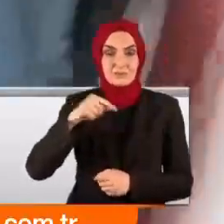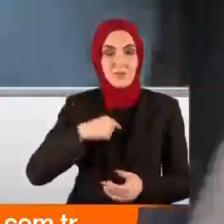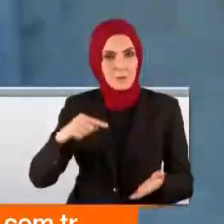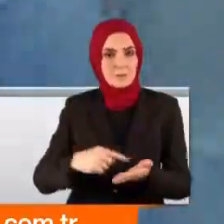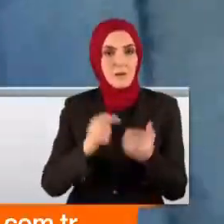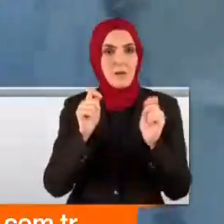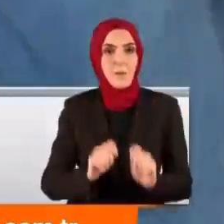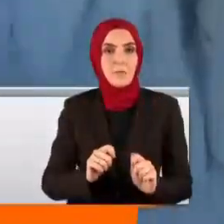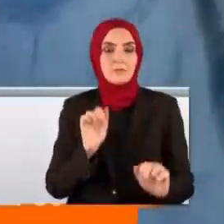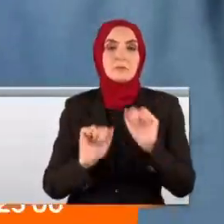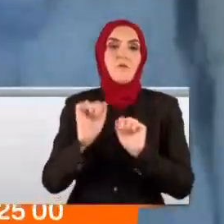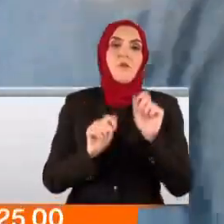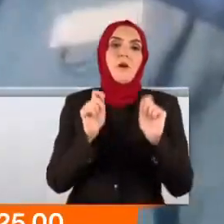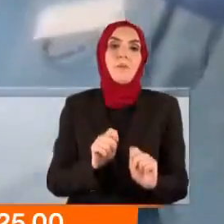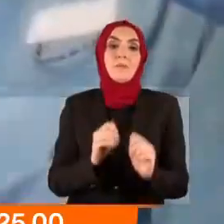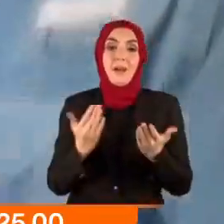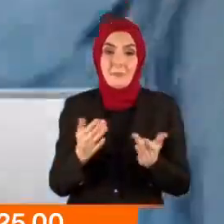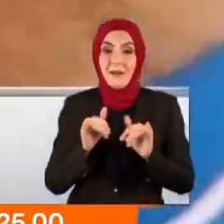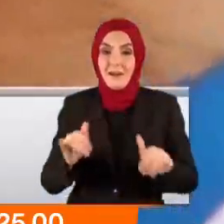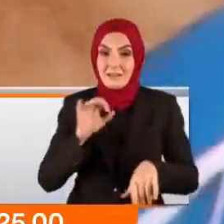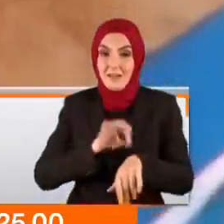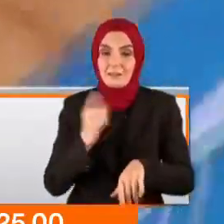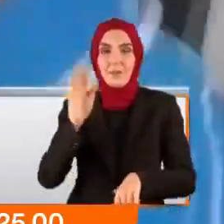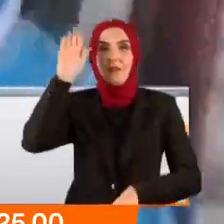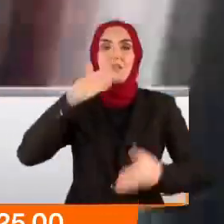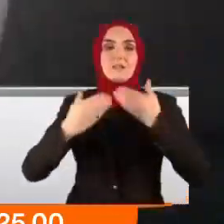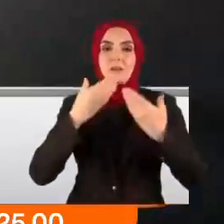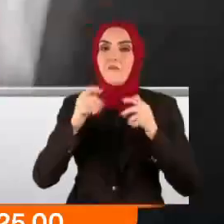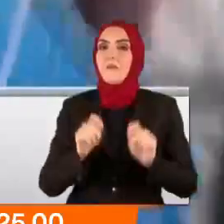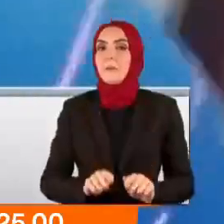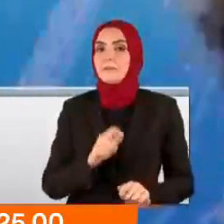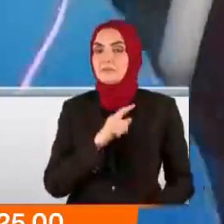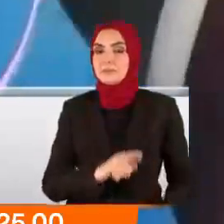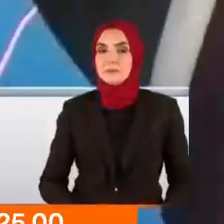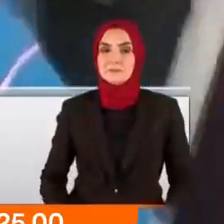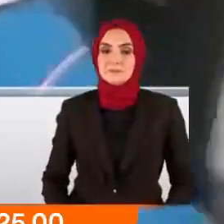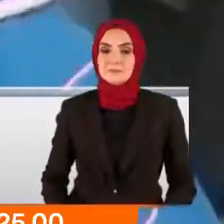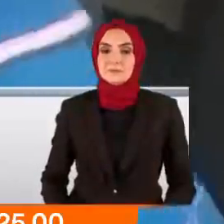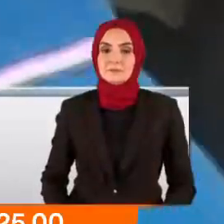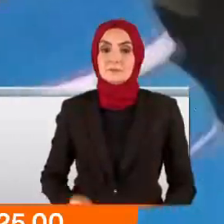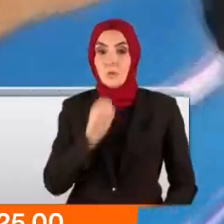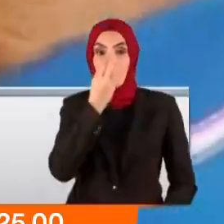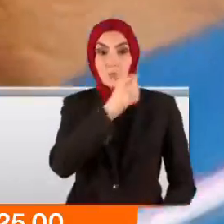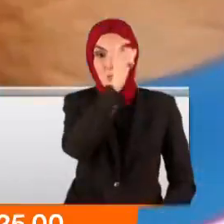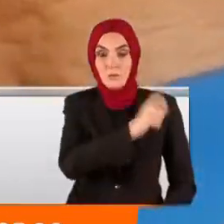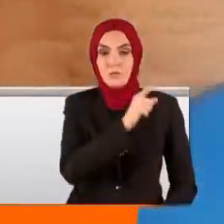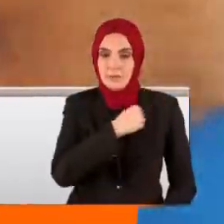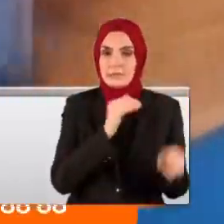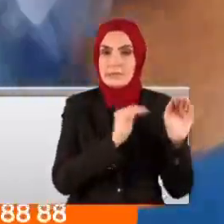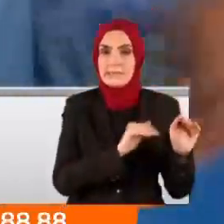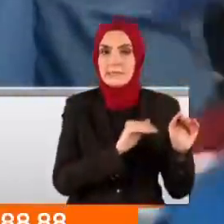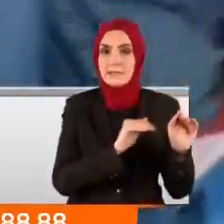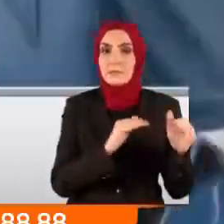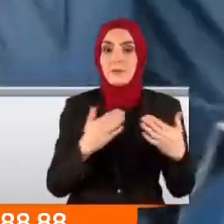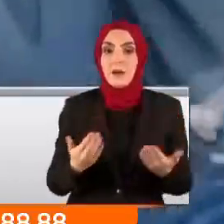çalışırken aynı zamanda bir itirafa da imza atmış oldu. Ben Abdullah Gül'ü destekledim. Ne oluyor ya? Destekledim, aday olsun. Tamam. Ama